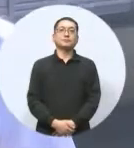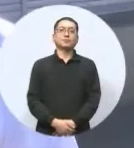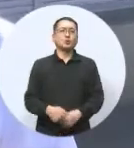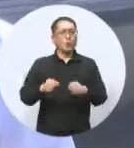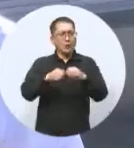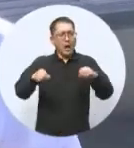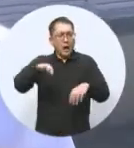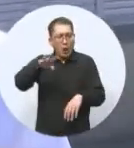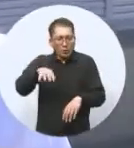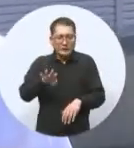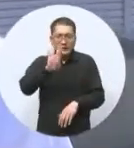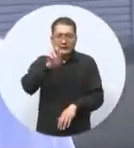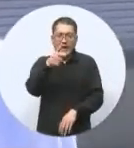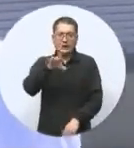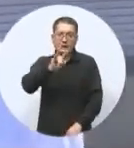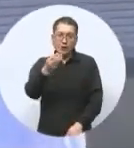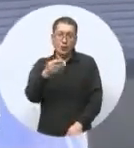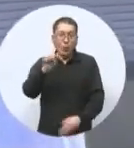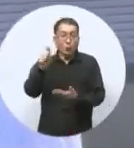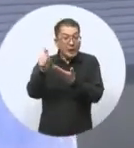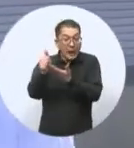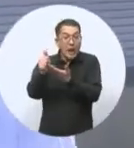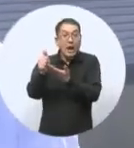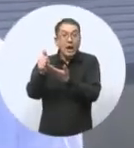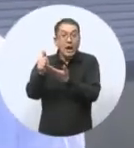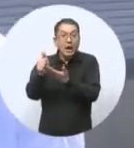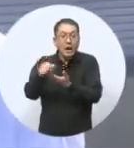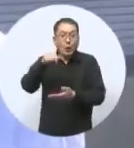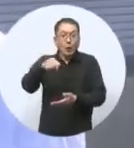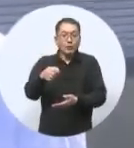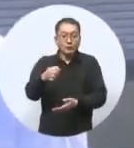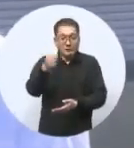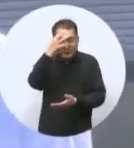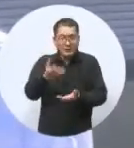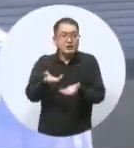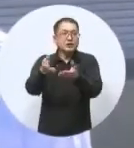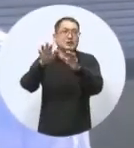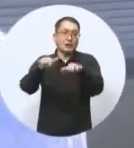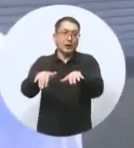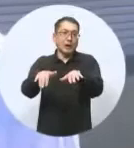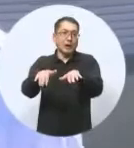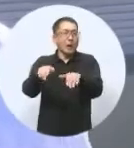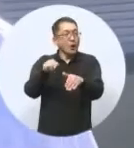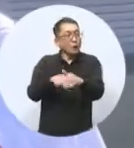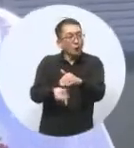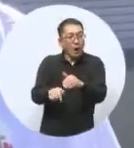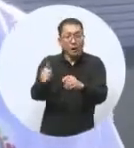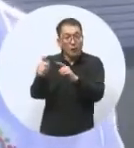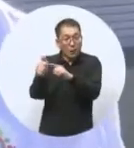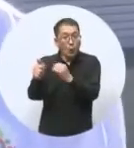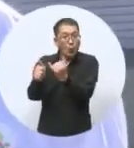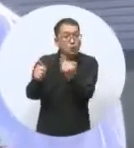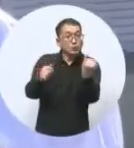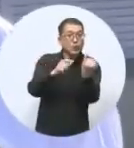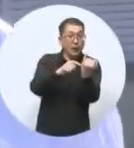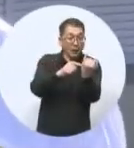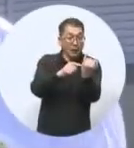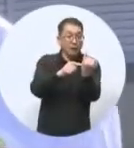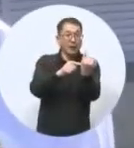その長堀剣業さんが、こちらに寄進したと。それなぜかと言いますとね、その奥様がこ